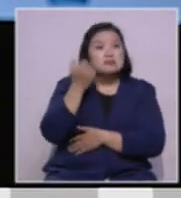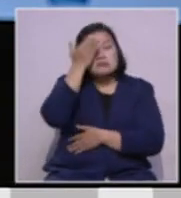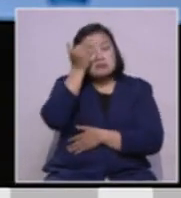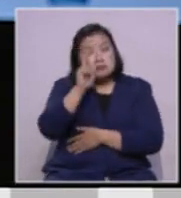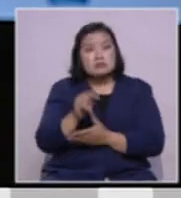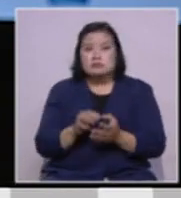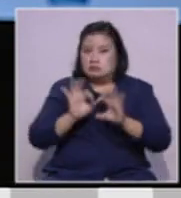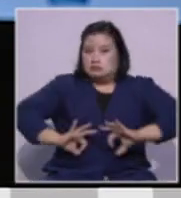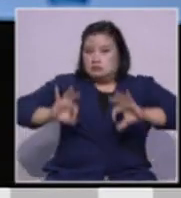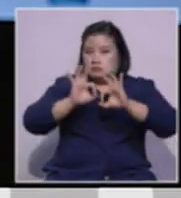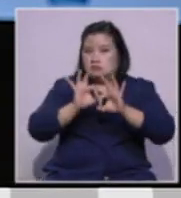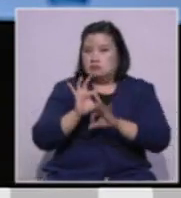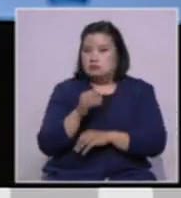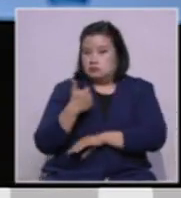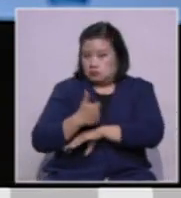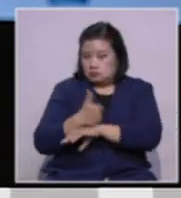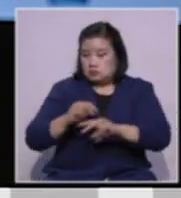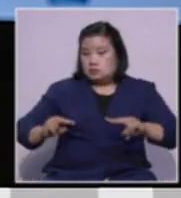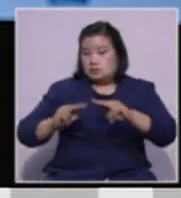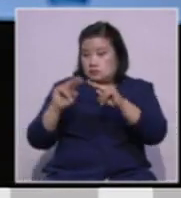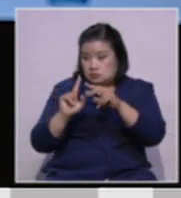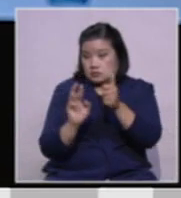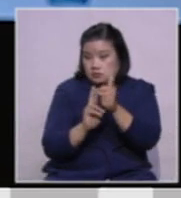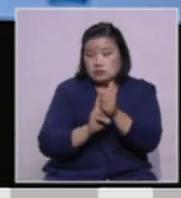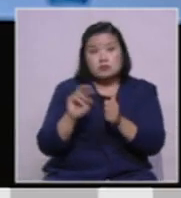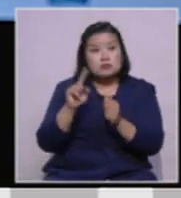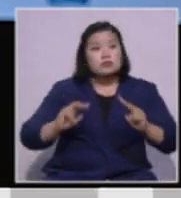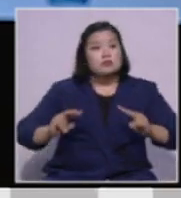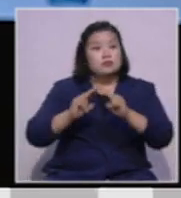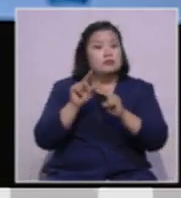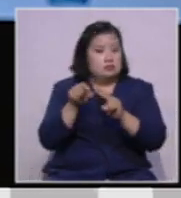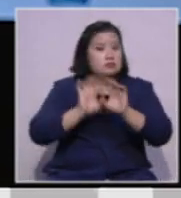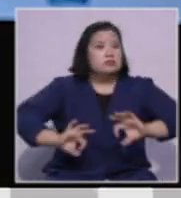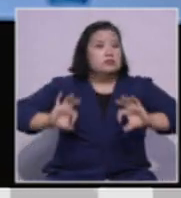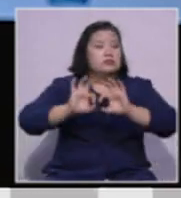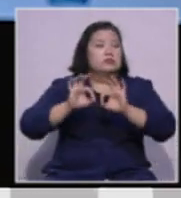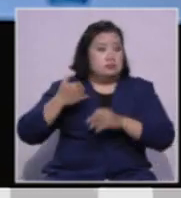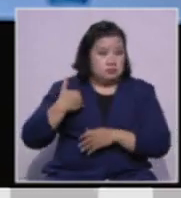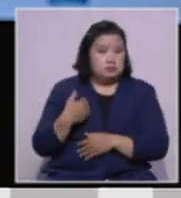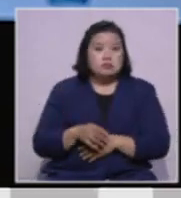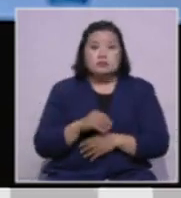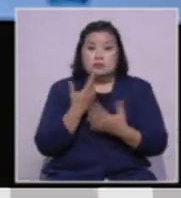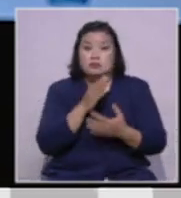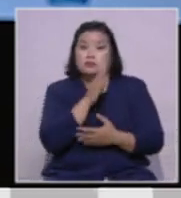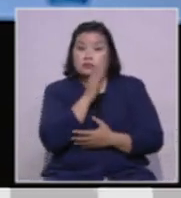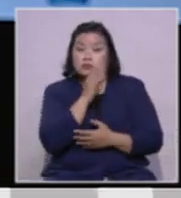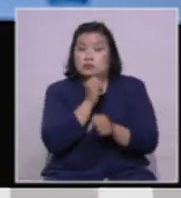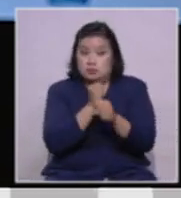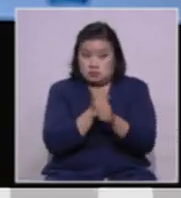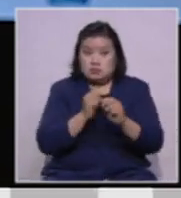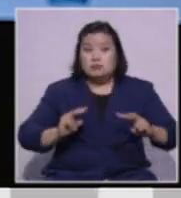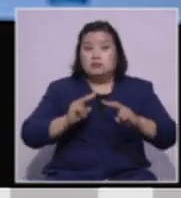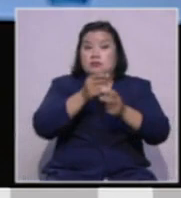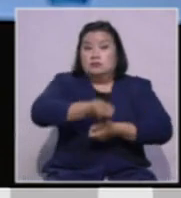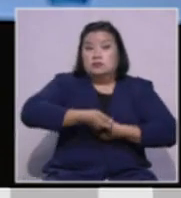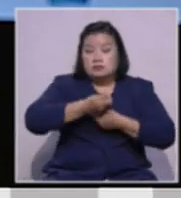ในกระทรวงนะครับซึ่งคงจะเห็นภาพมากขึ้นนะครับแล้วจริงๆก็ต้องไปดูว่านโยบายเกษตรเป็นยังไงก็สำคัญเหมือนกันเพราะว่าเข้าใจว่าใน เ